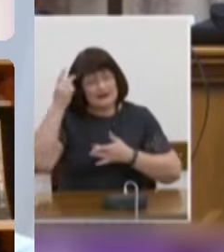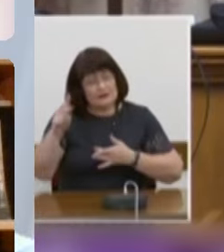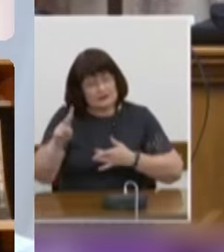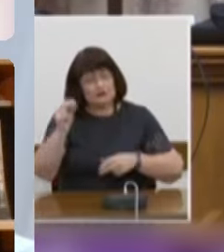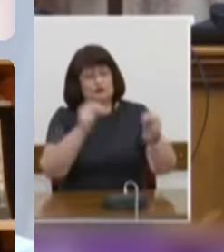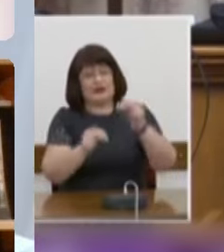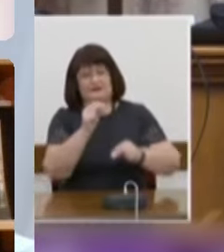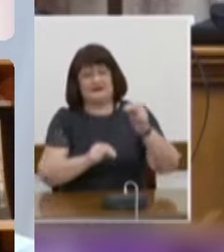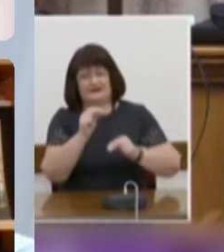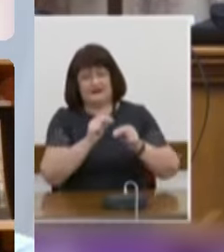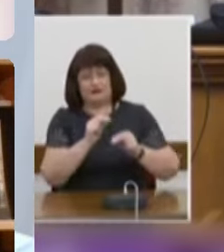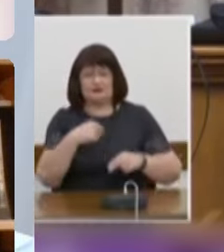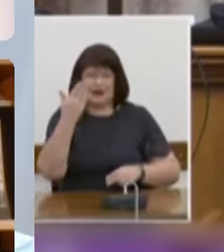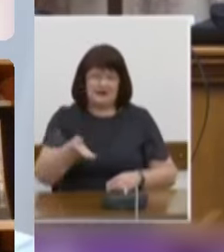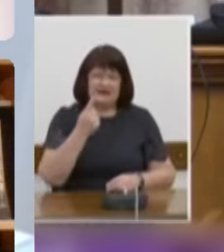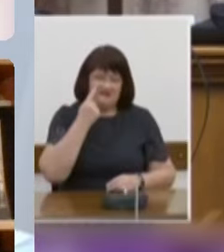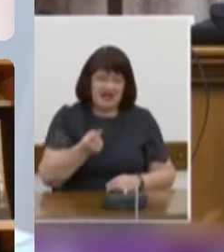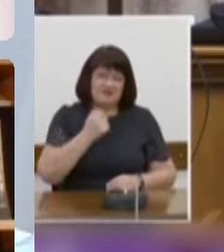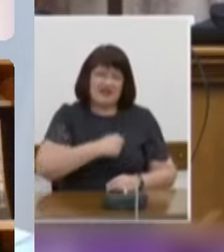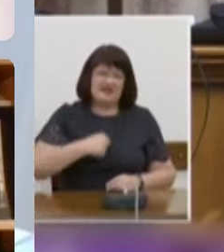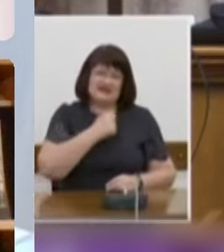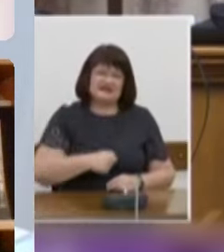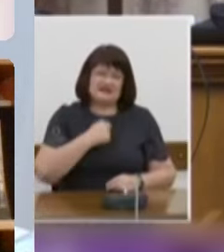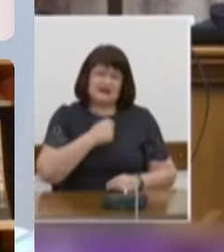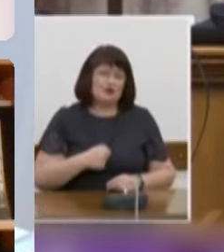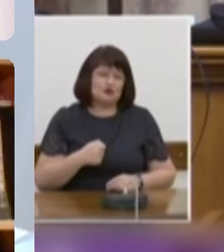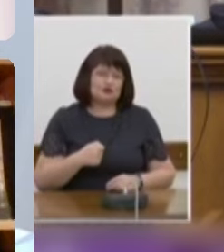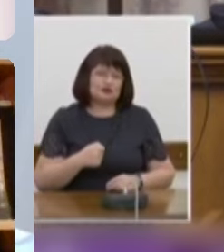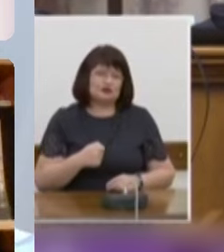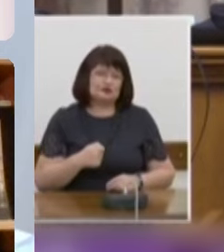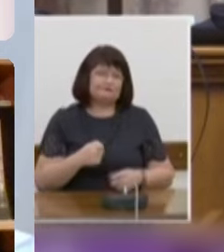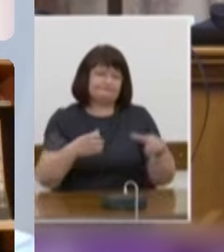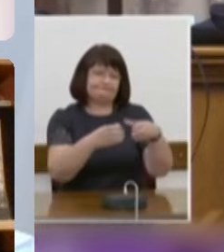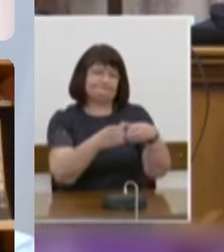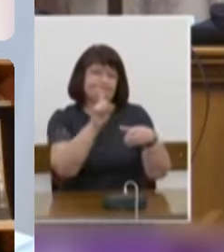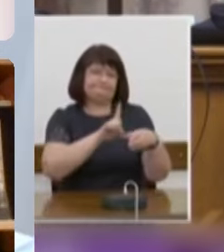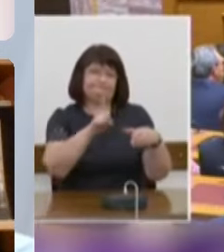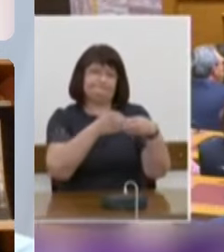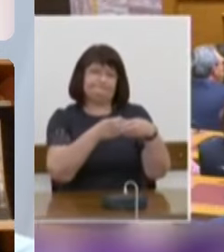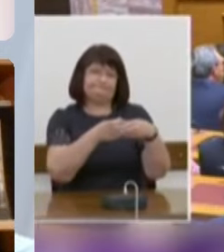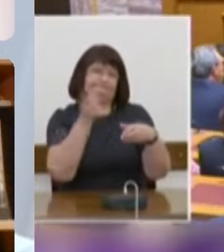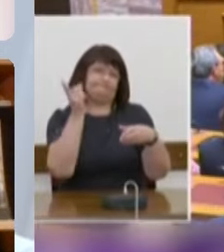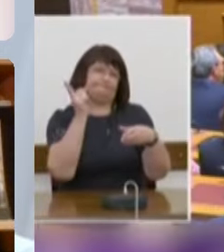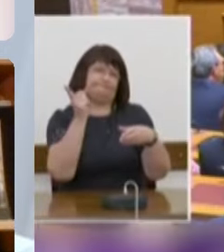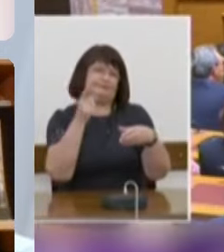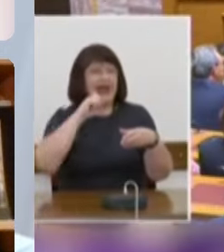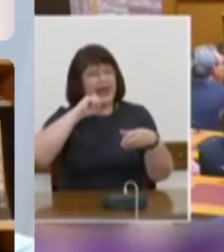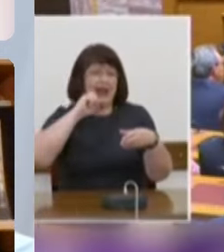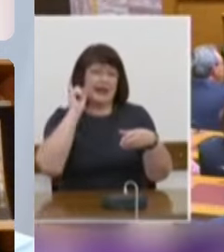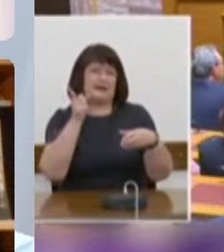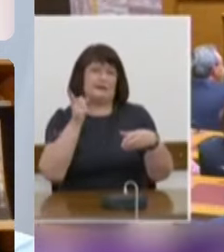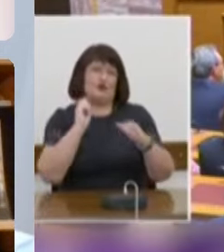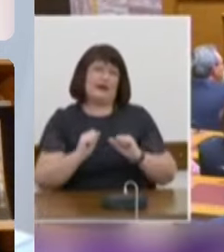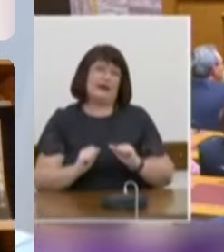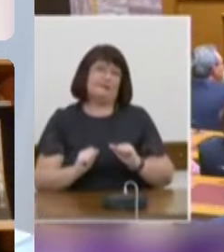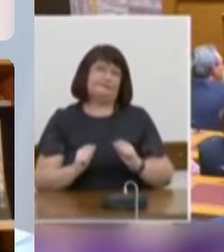δεν συνεργαστεί η αριστερά και η κεντροαριστερά, δεν θα μπορέσει να υπάρξει ένας ισχυρός πόλος απέναντι στη Νέα Δημοκρατία. Μετά από